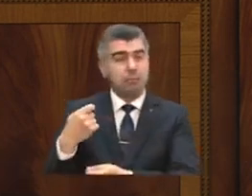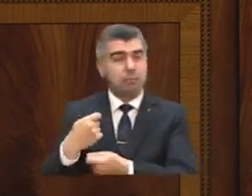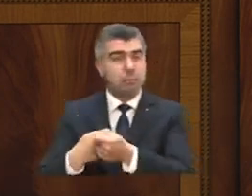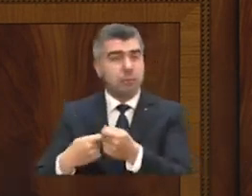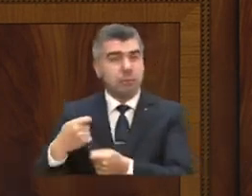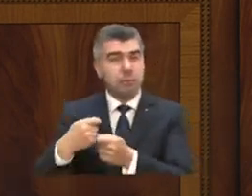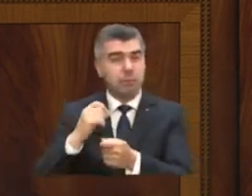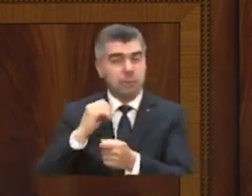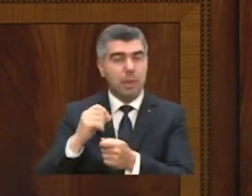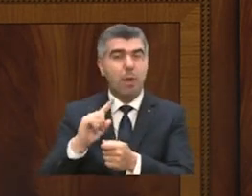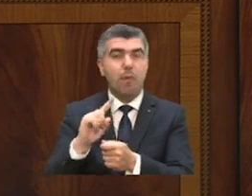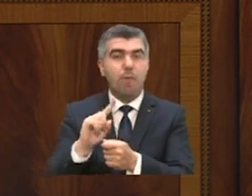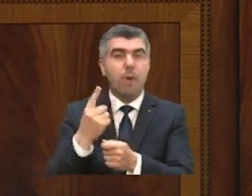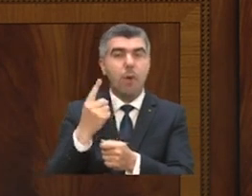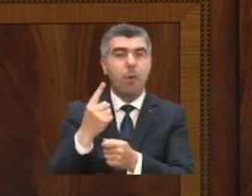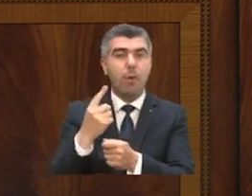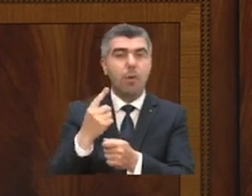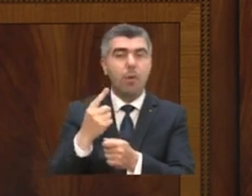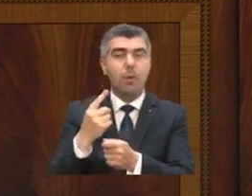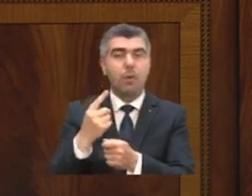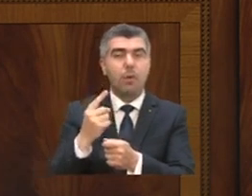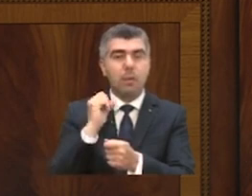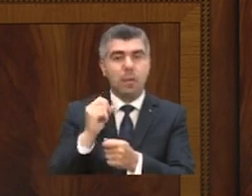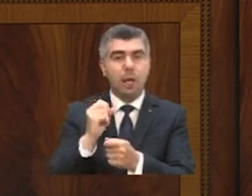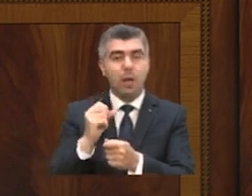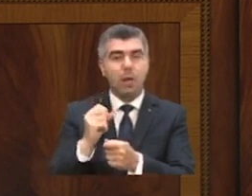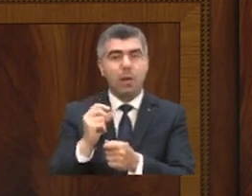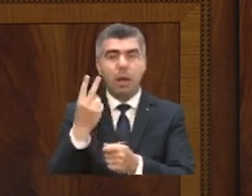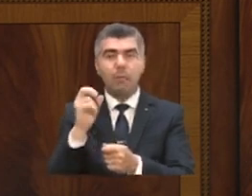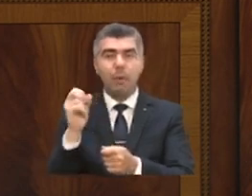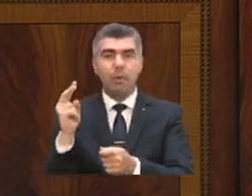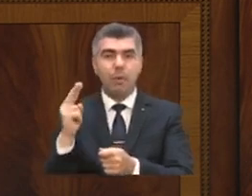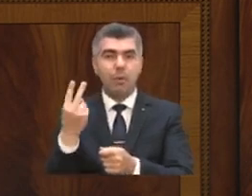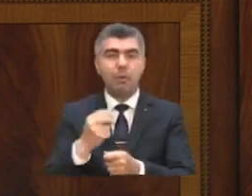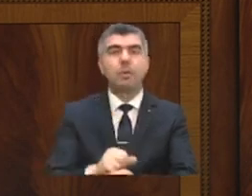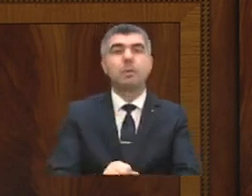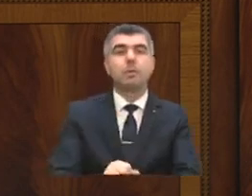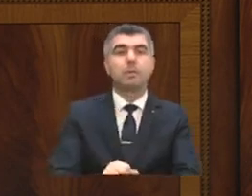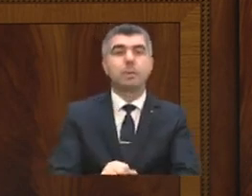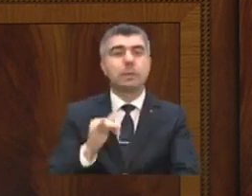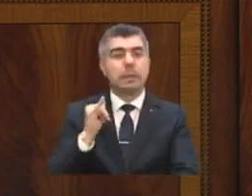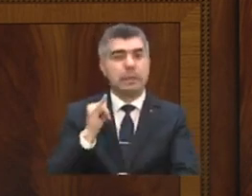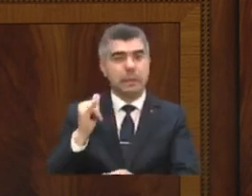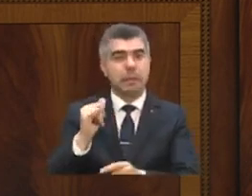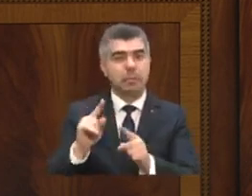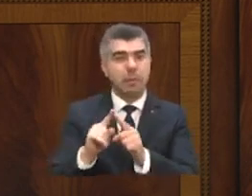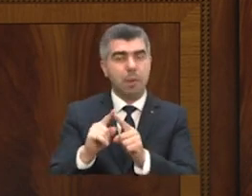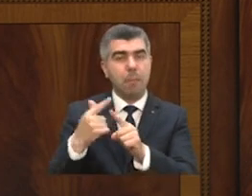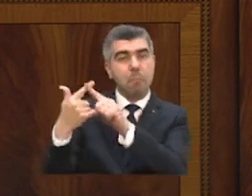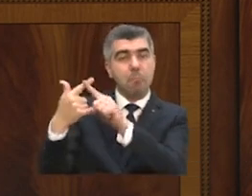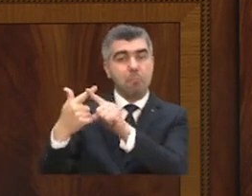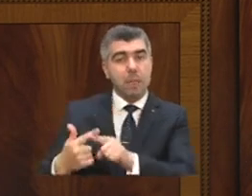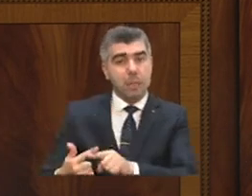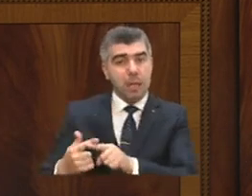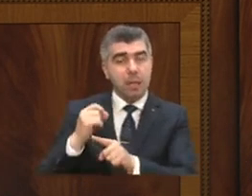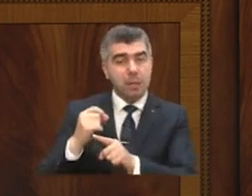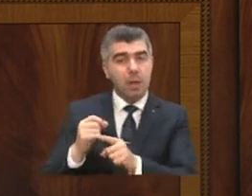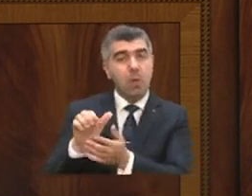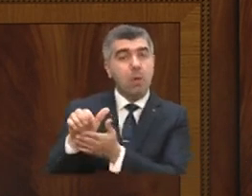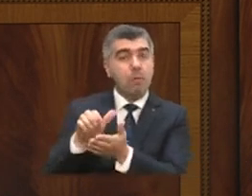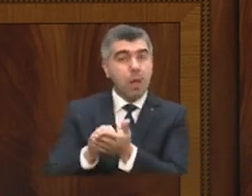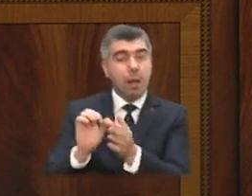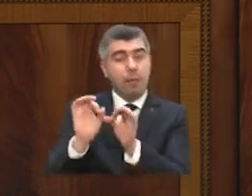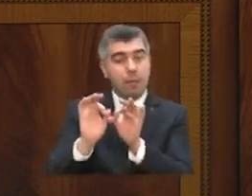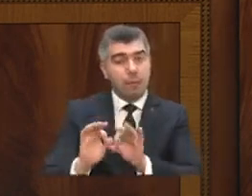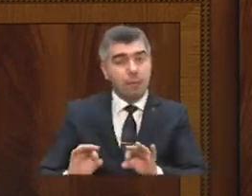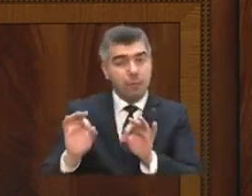مع بداية سنة 2022، حيث من المتوقع أن يحافظ الناتج الداخلي الخام الغير فلاحي